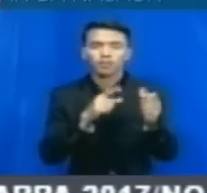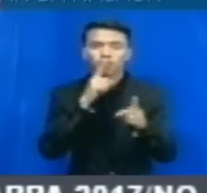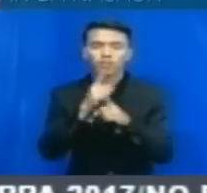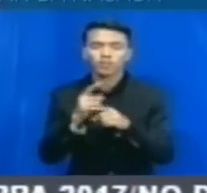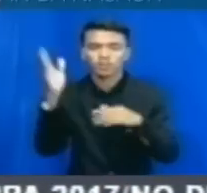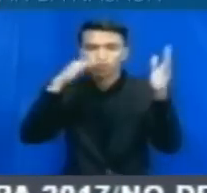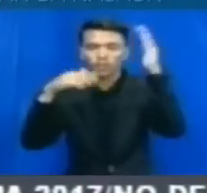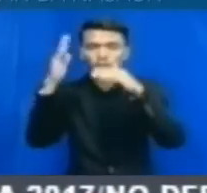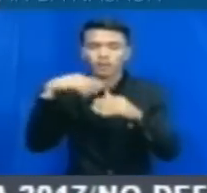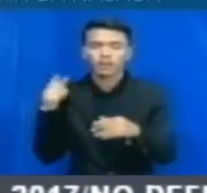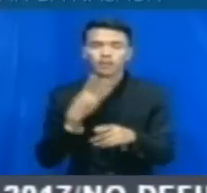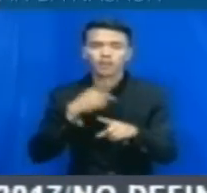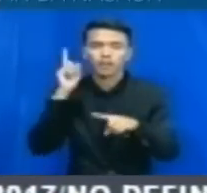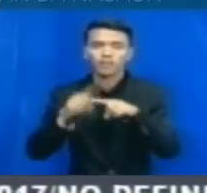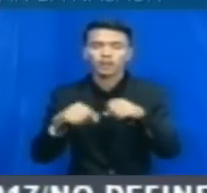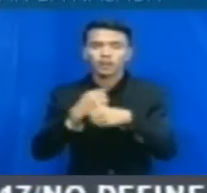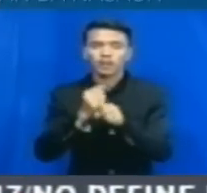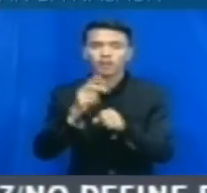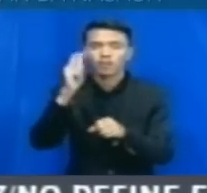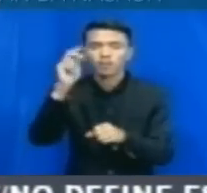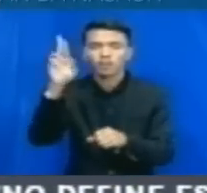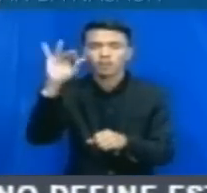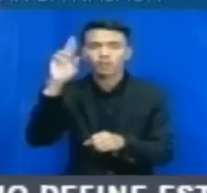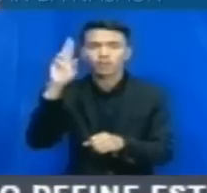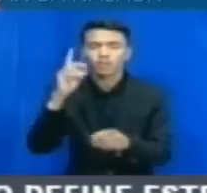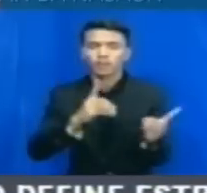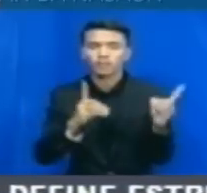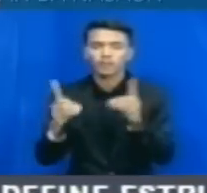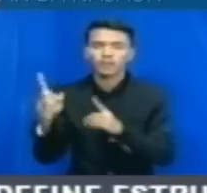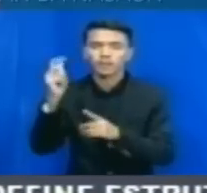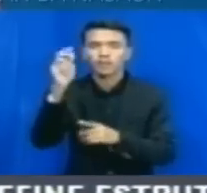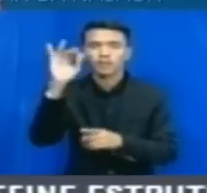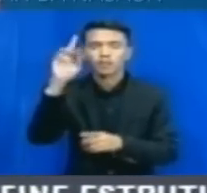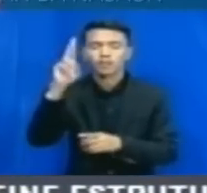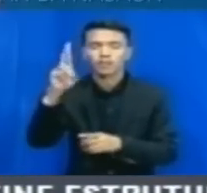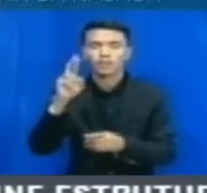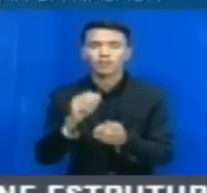hanesane e tal bela aplicatir tamba sama kau dela bela aplicatir tamba medida kuasa unde pe dia